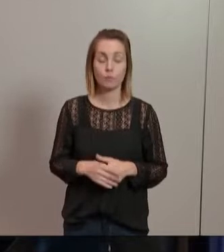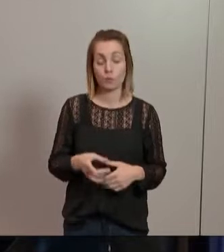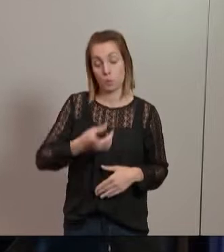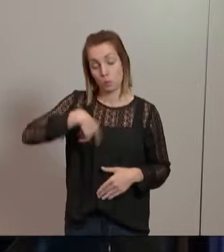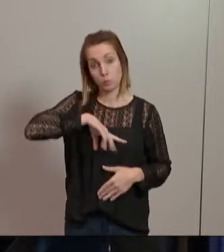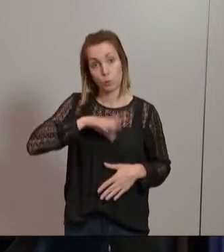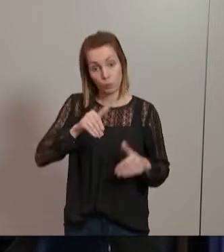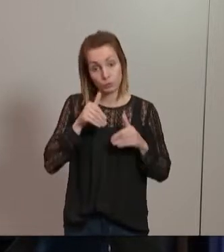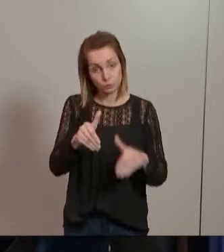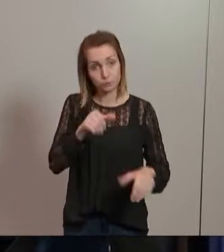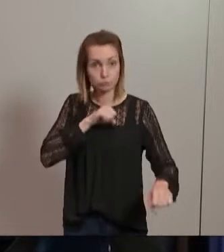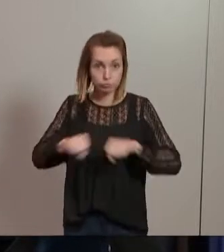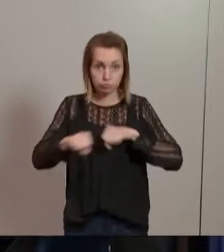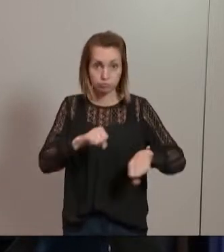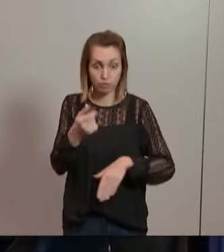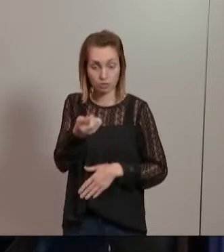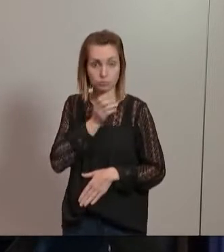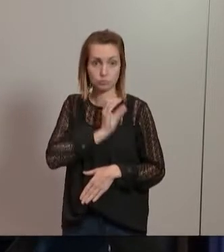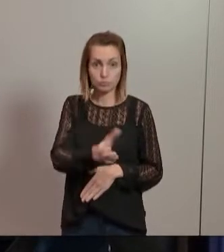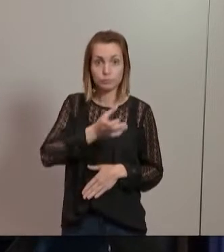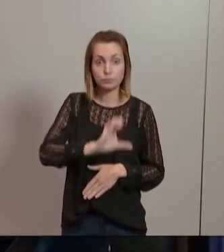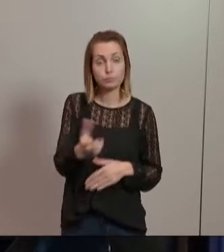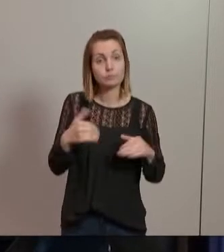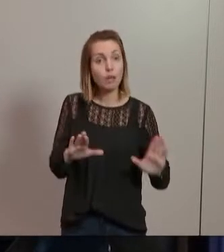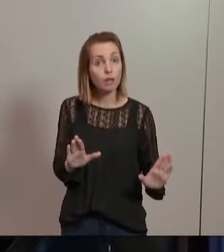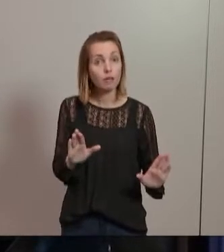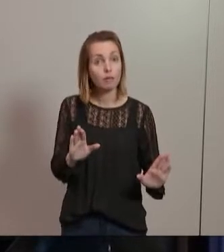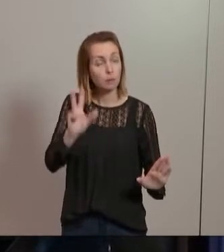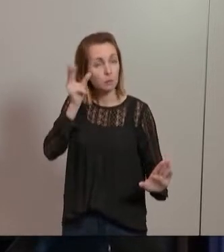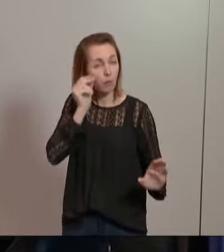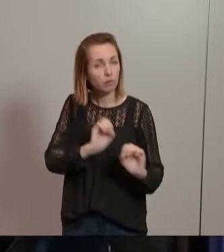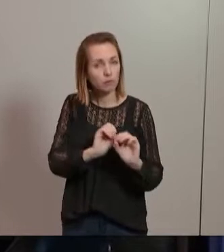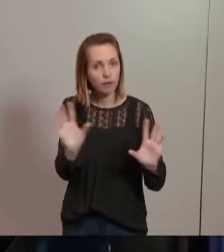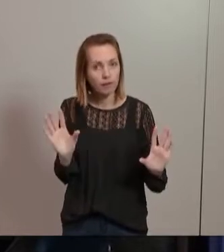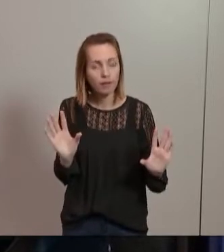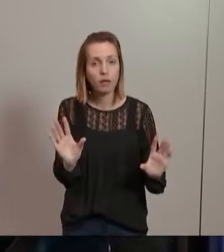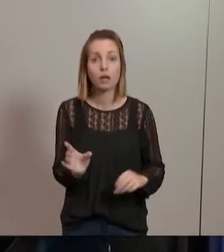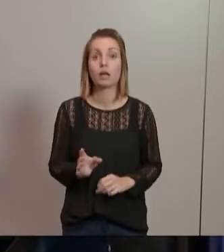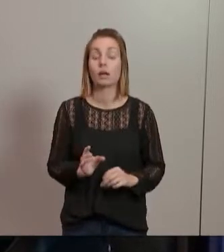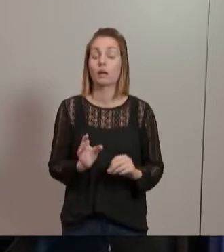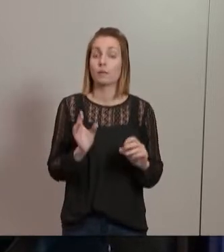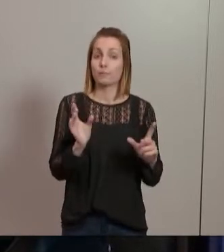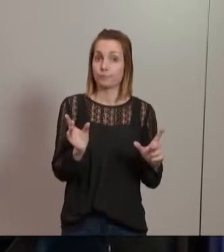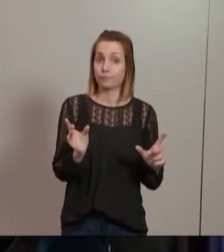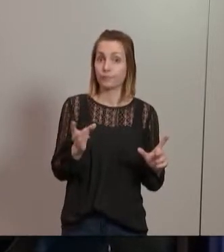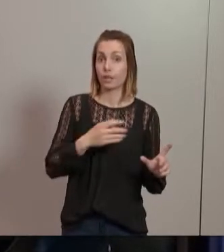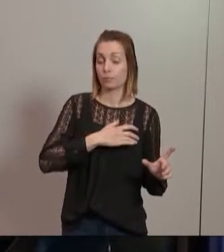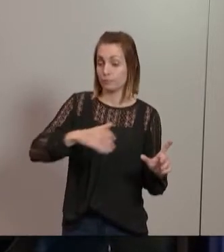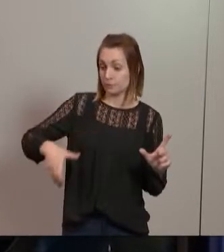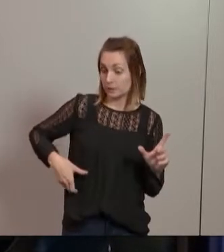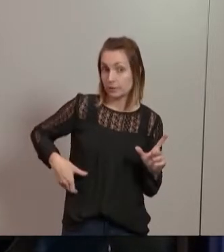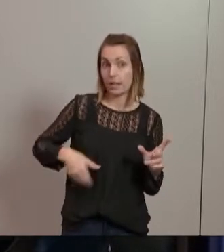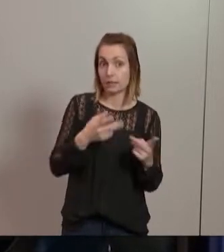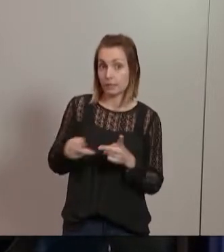continuons d'agir et d'investir, mais comprenez bien qu'au-delà des discours sur la substitution par les collectivités